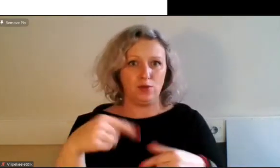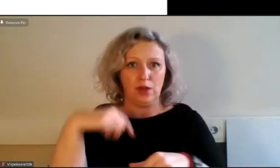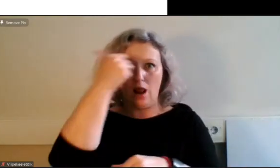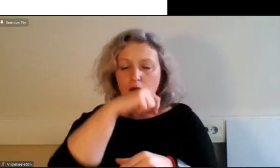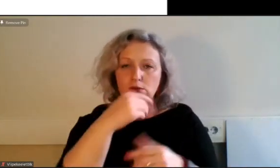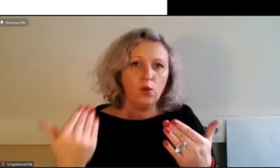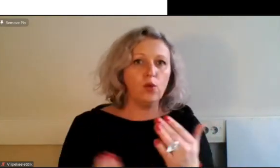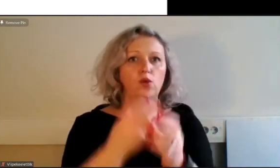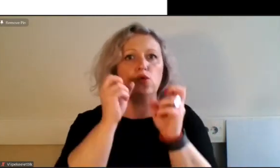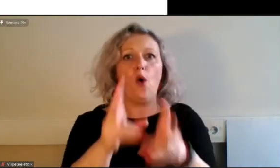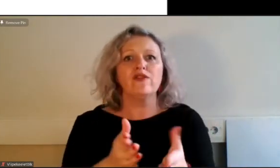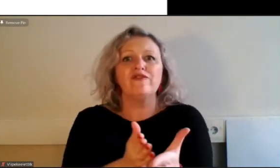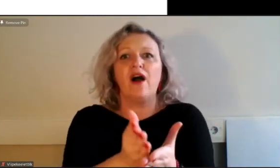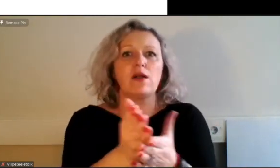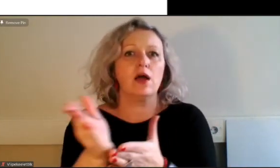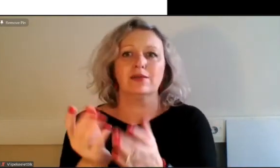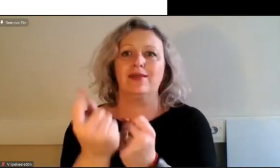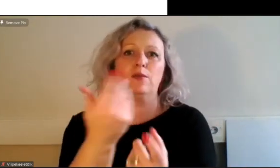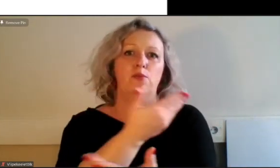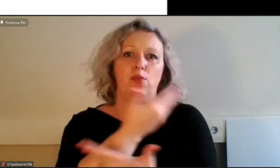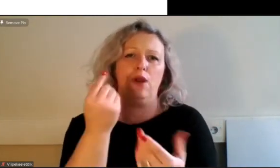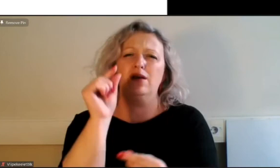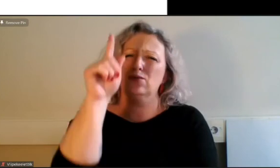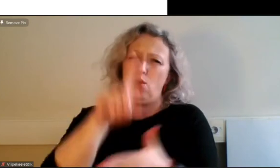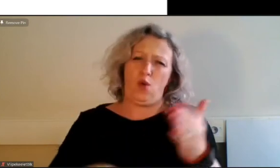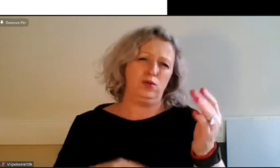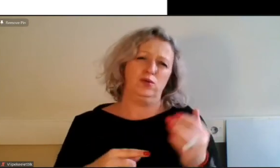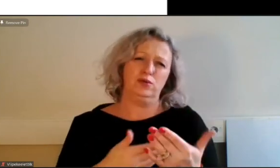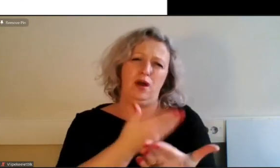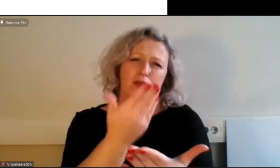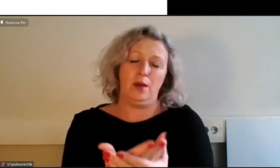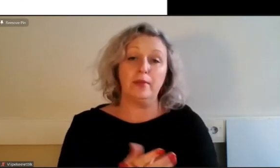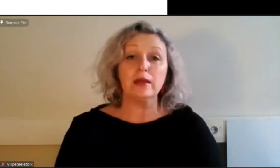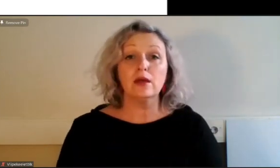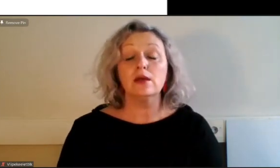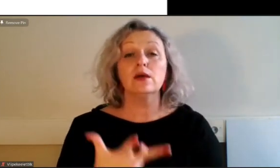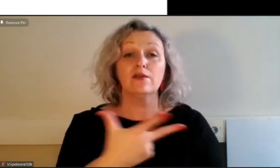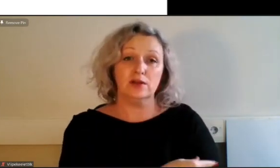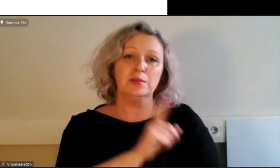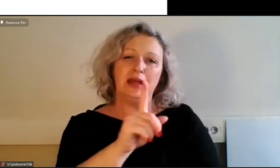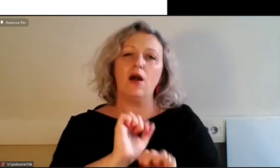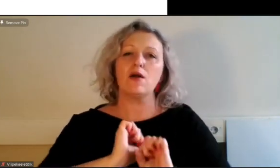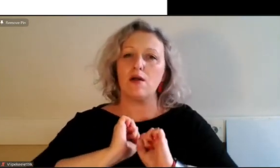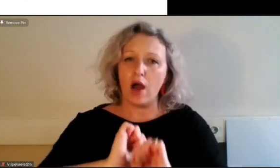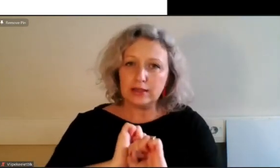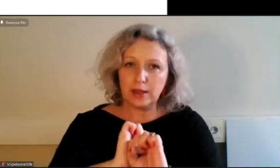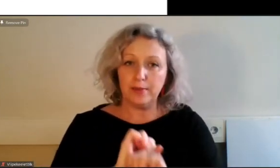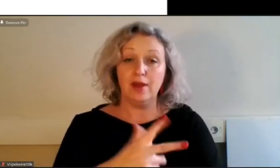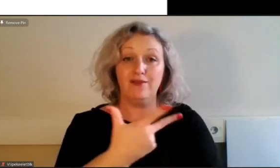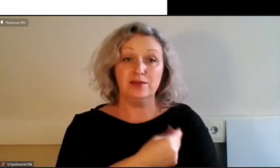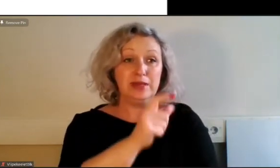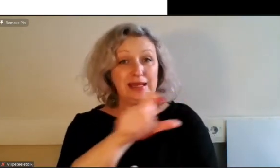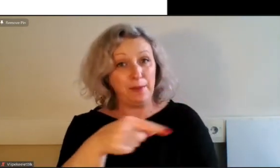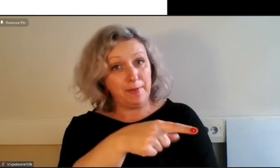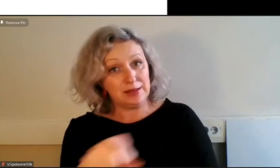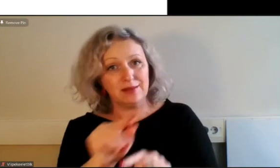see tõus tundub üpriski järsk. Ehk me ei tea, mida oodata, aga see on mõnevõrra